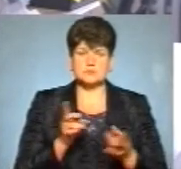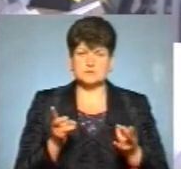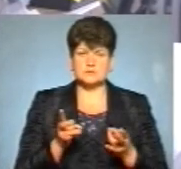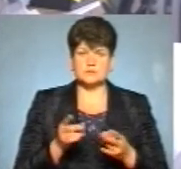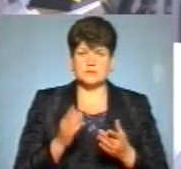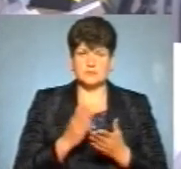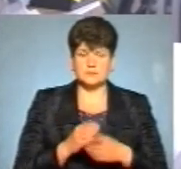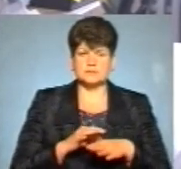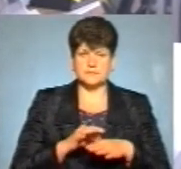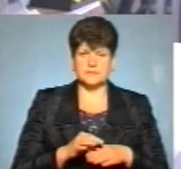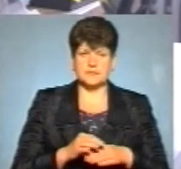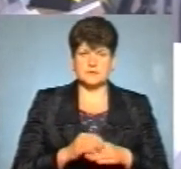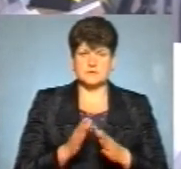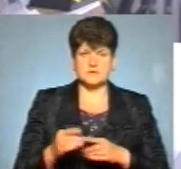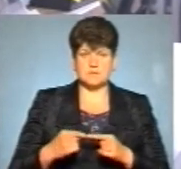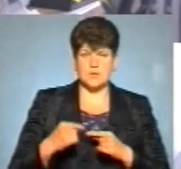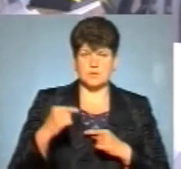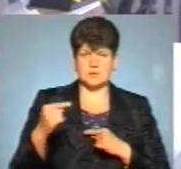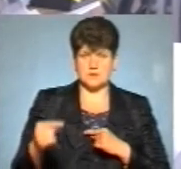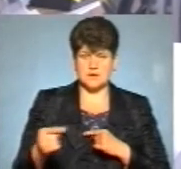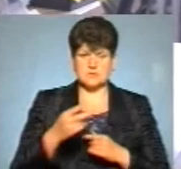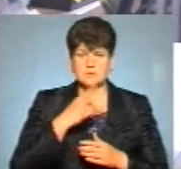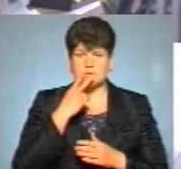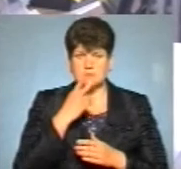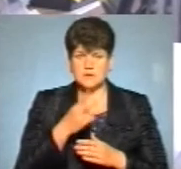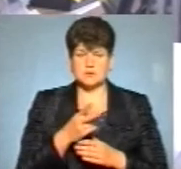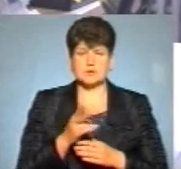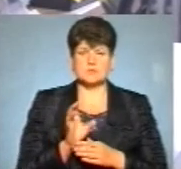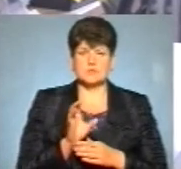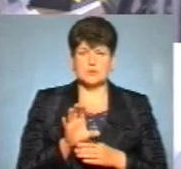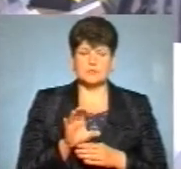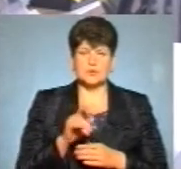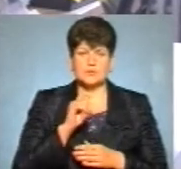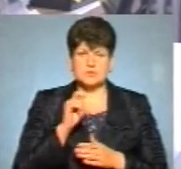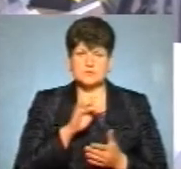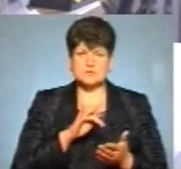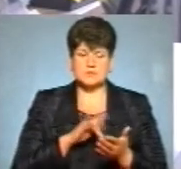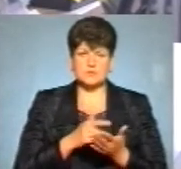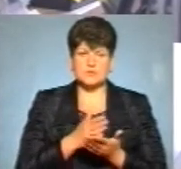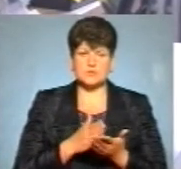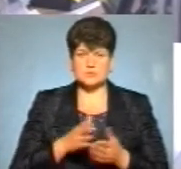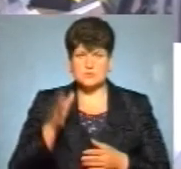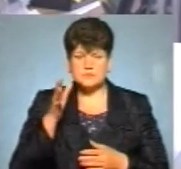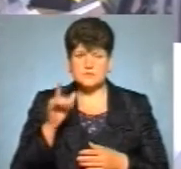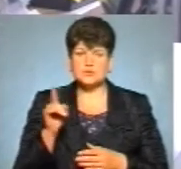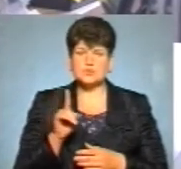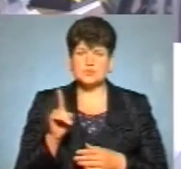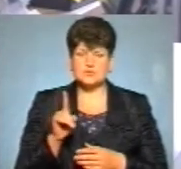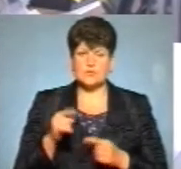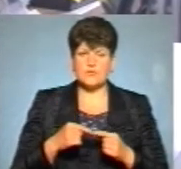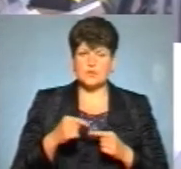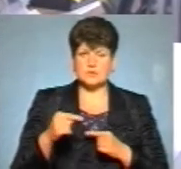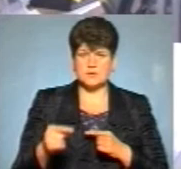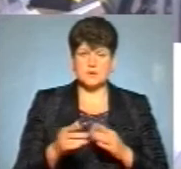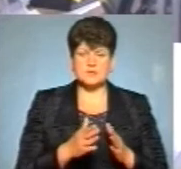режимі онлайн. Але як ми бачимо із повідомлення Українського центру оцінювання якості освіти, що і в